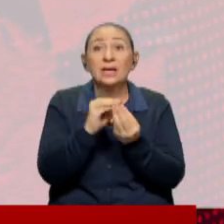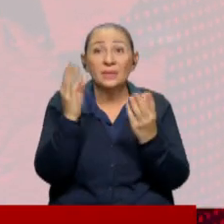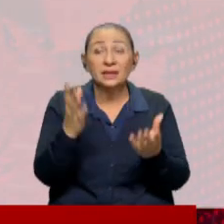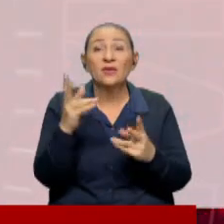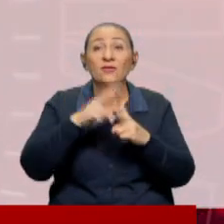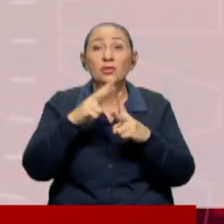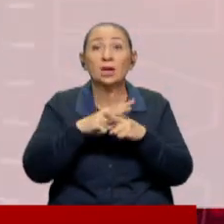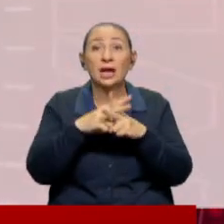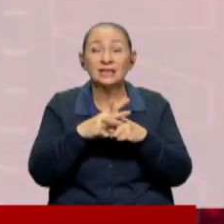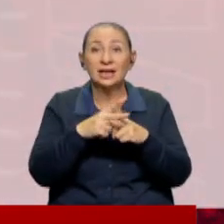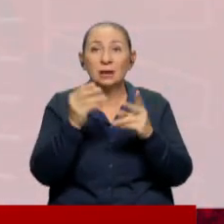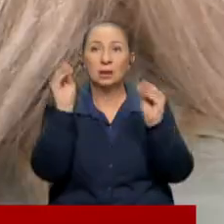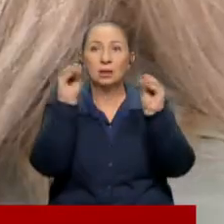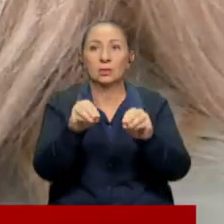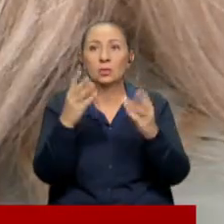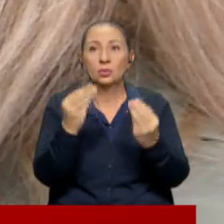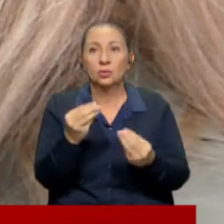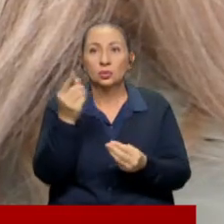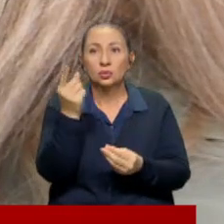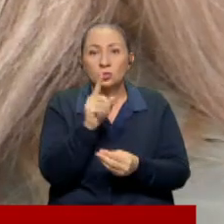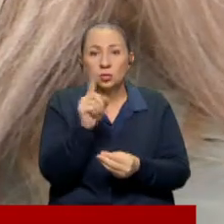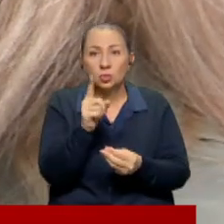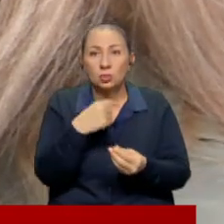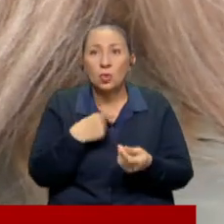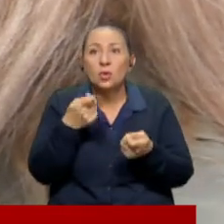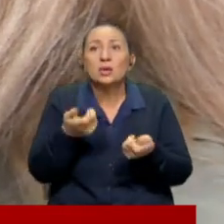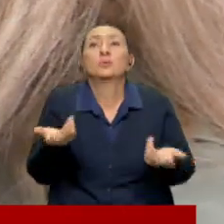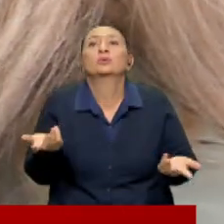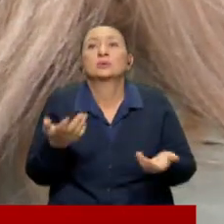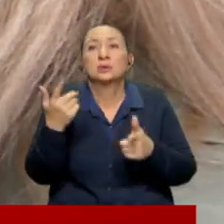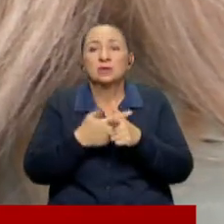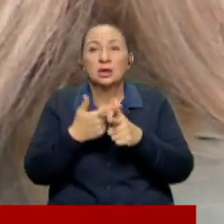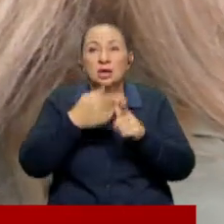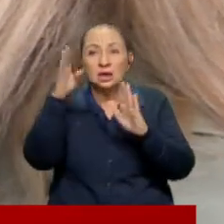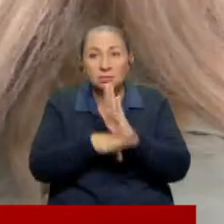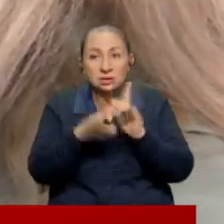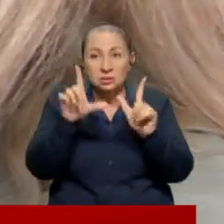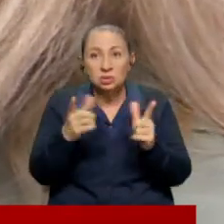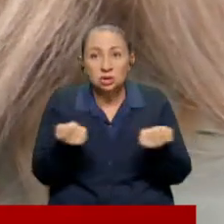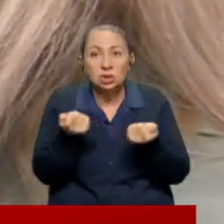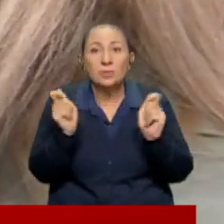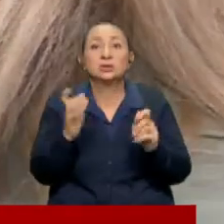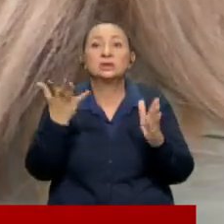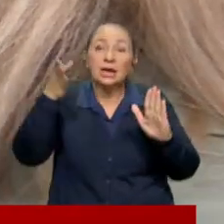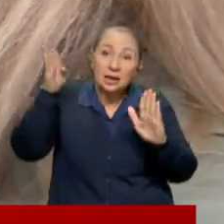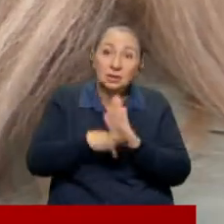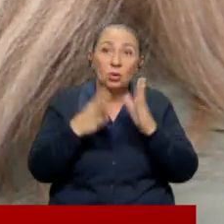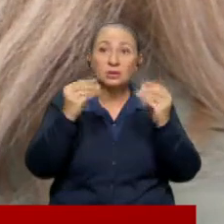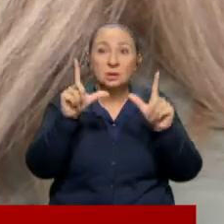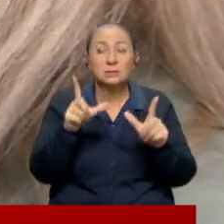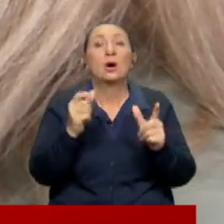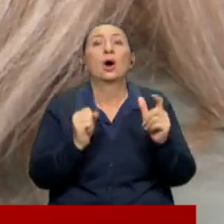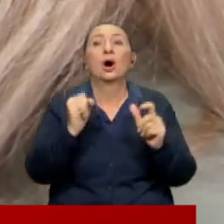da faturalardaki yerini aldı. %10'u bile karşılayacak durumumuz yok. Zaten kiramızın inmesi gerekiyor. İş yapamayınca daha da inmesi gerekirken